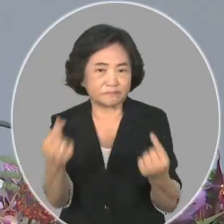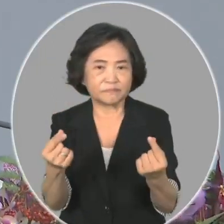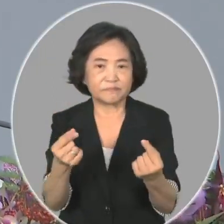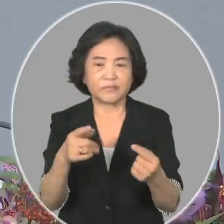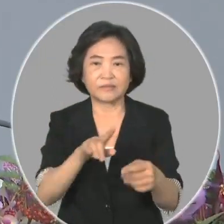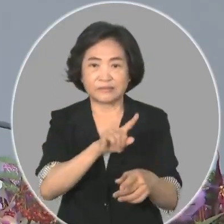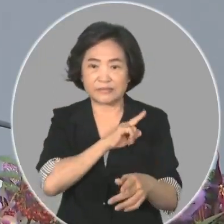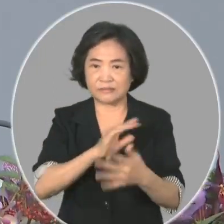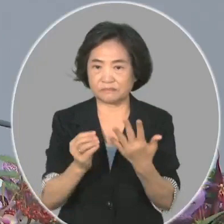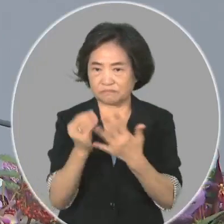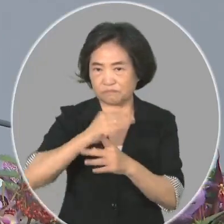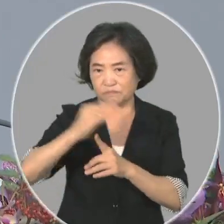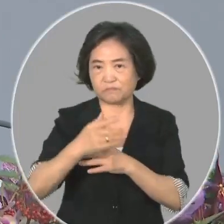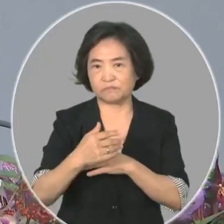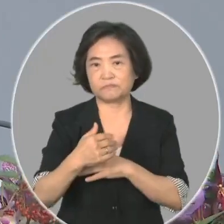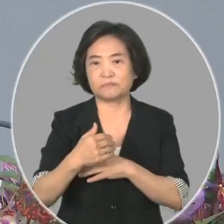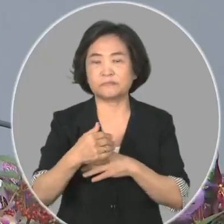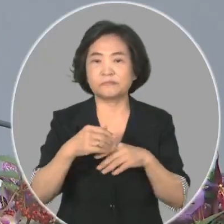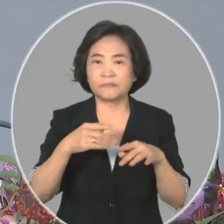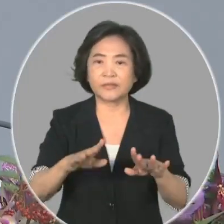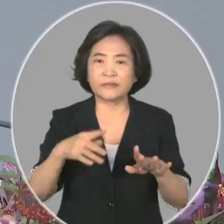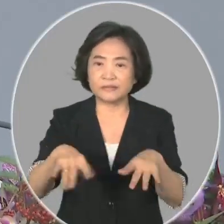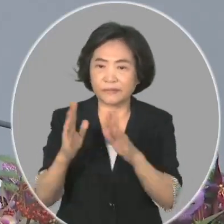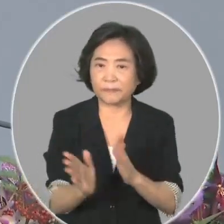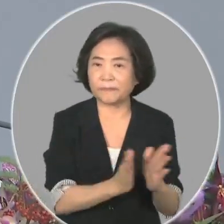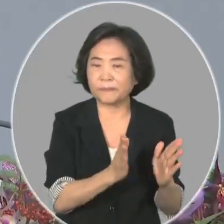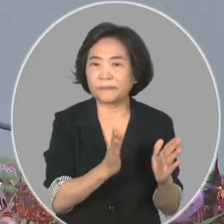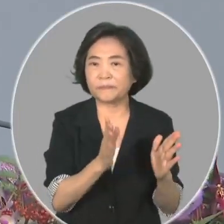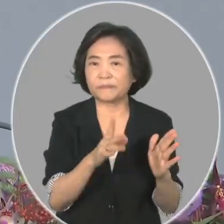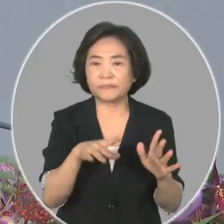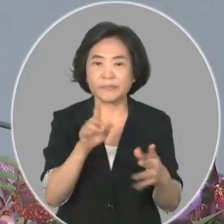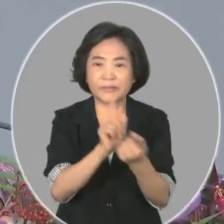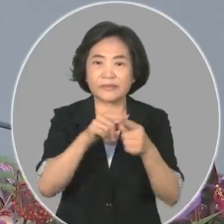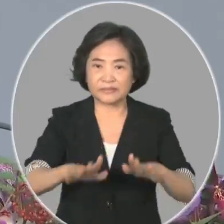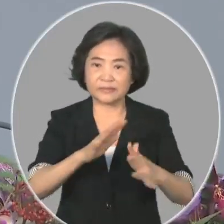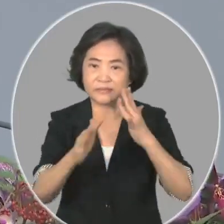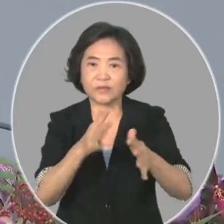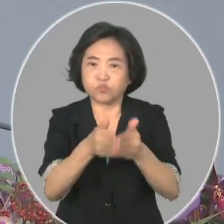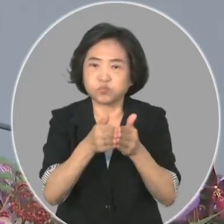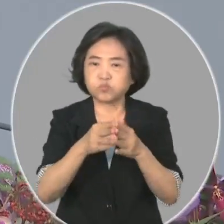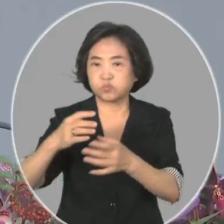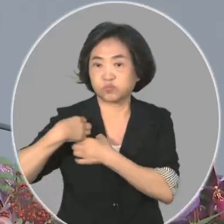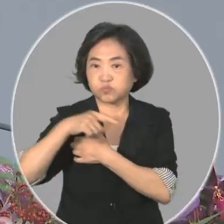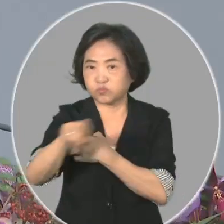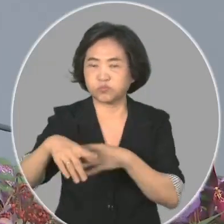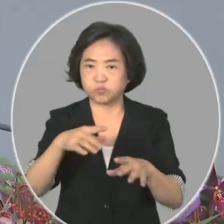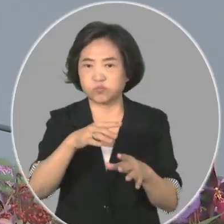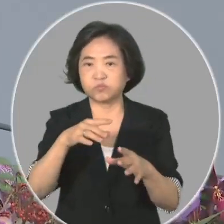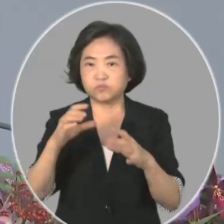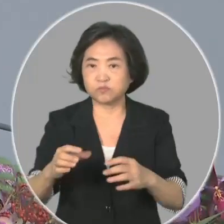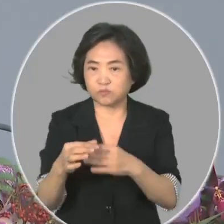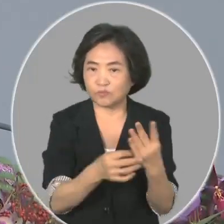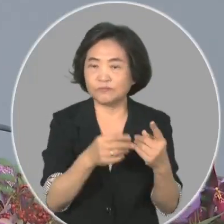升后备战力，建构能有效的应对现代战争需求的国军，以